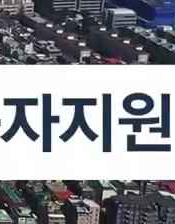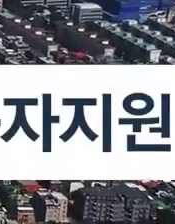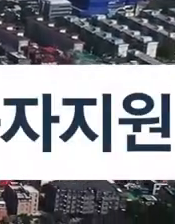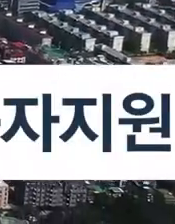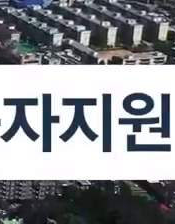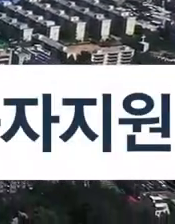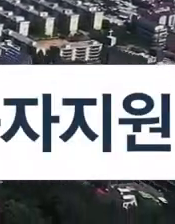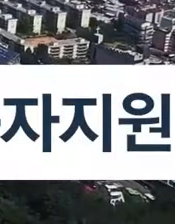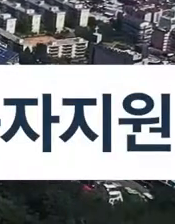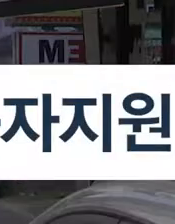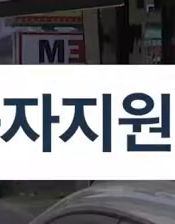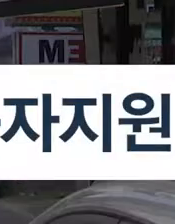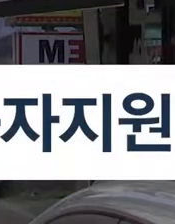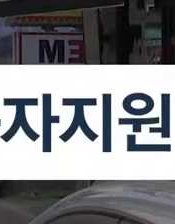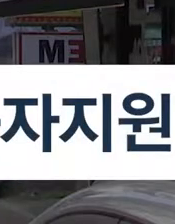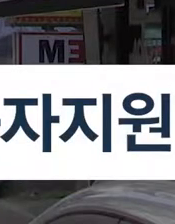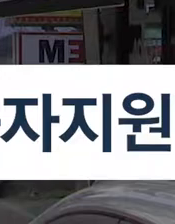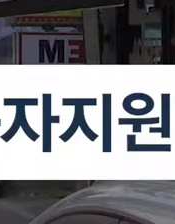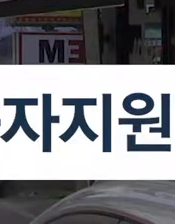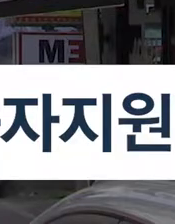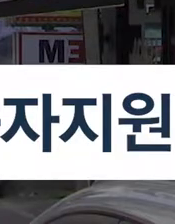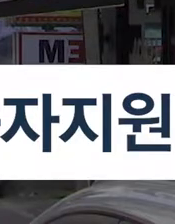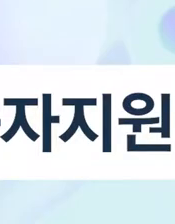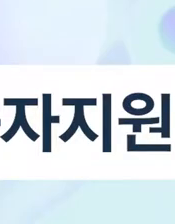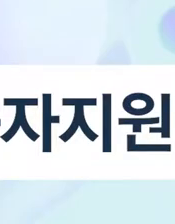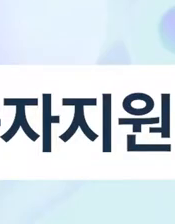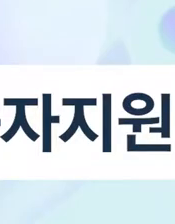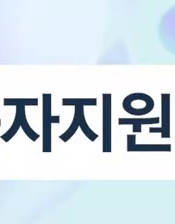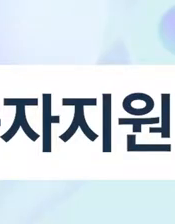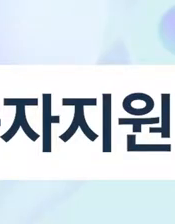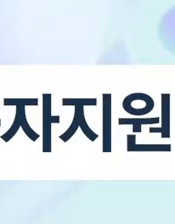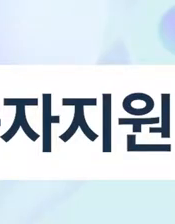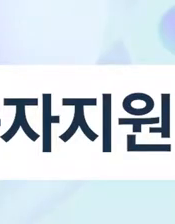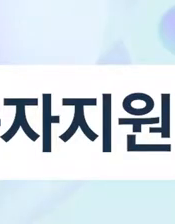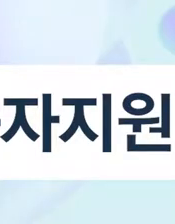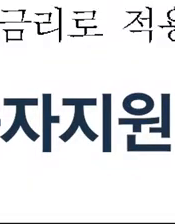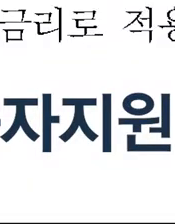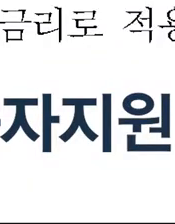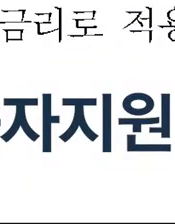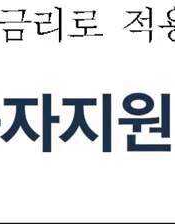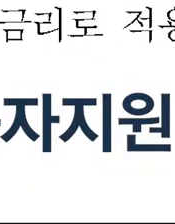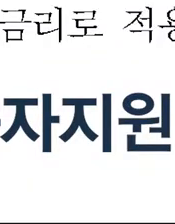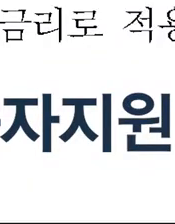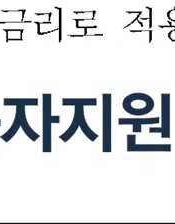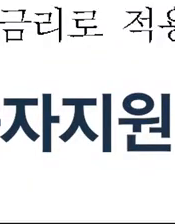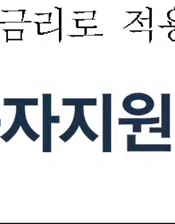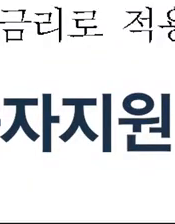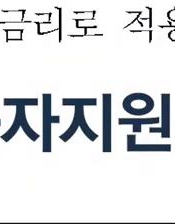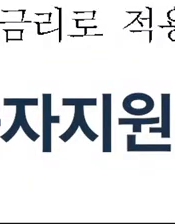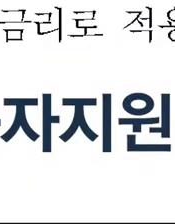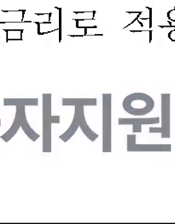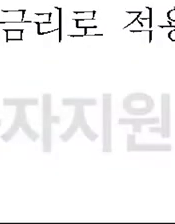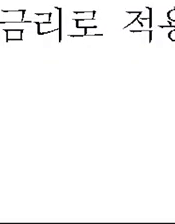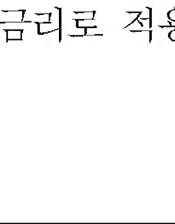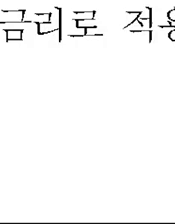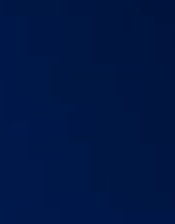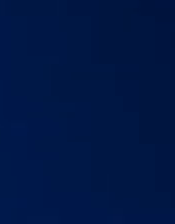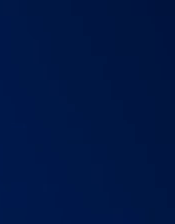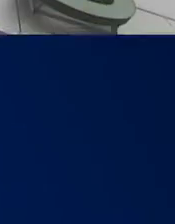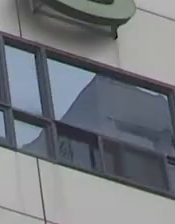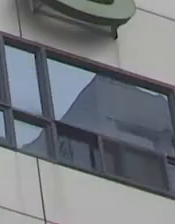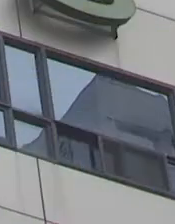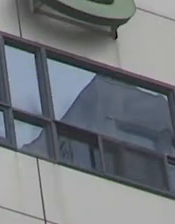코로나19 장기화로 피해가 극심한 소기업과 소상공인을 위해 강서구가 200억 원 규모의 무이자 융자 지원을 실시합니다.